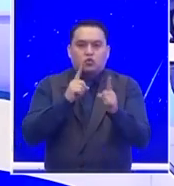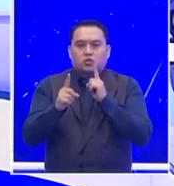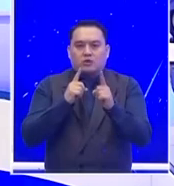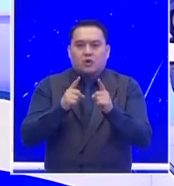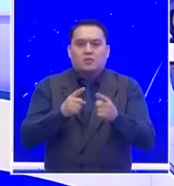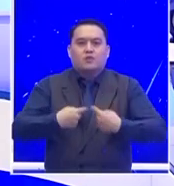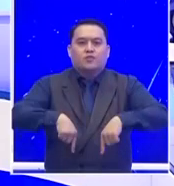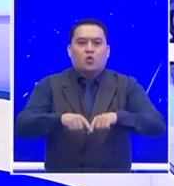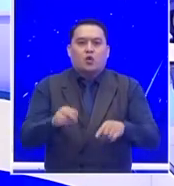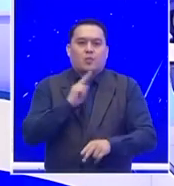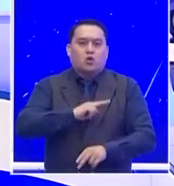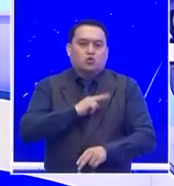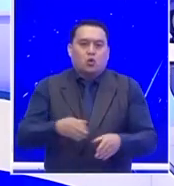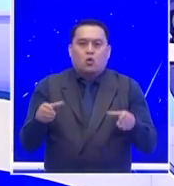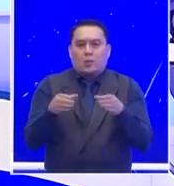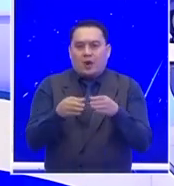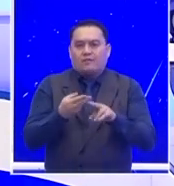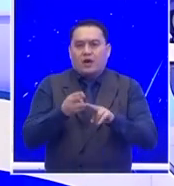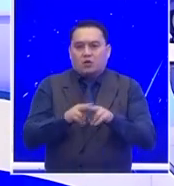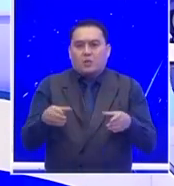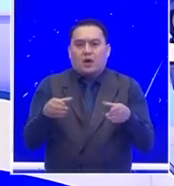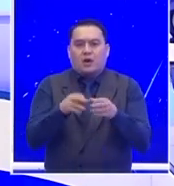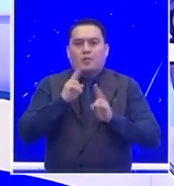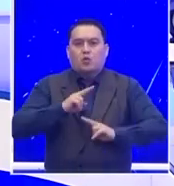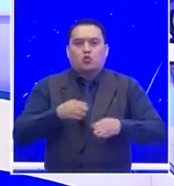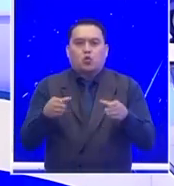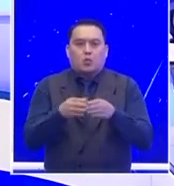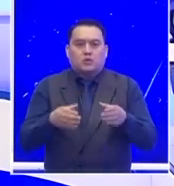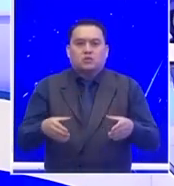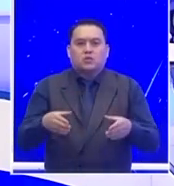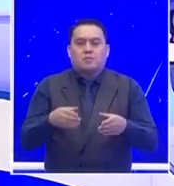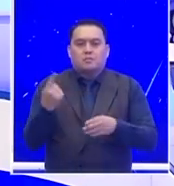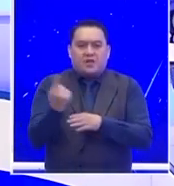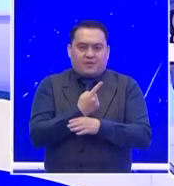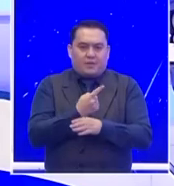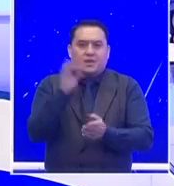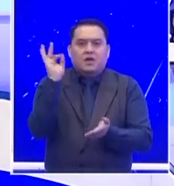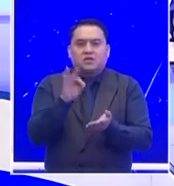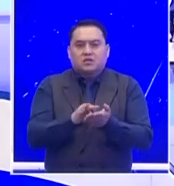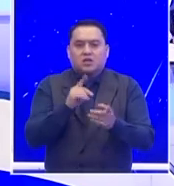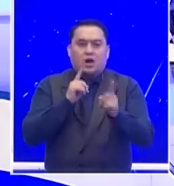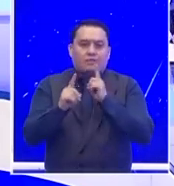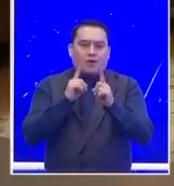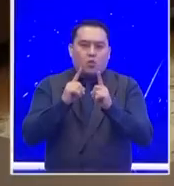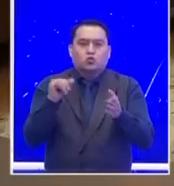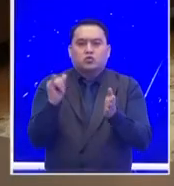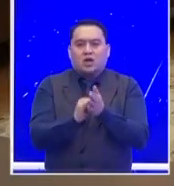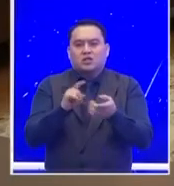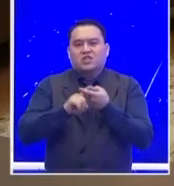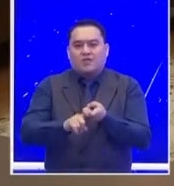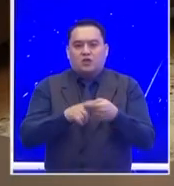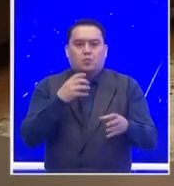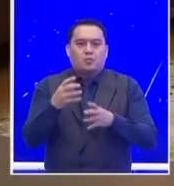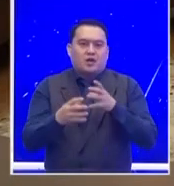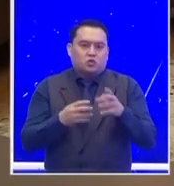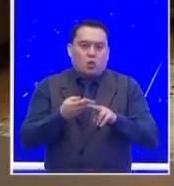заседания межведомственной рабочей группы. В этом году члены рабочей группы собрались впервые. Цель круглого стола – установление связи